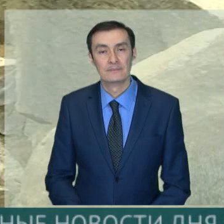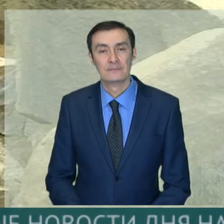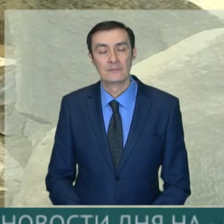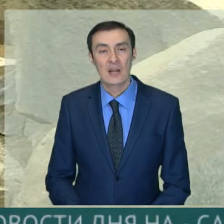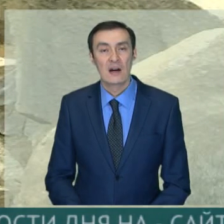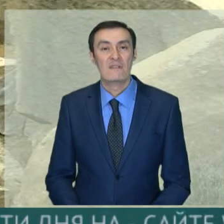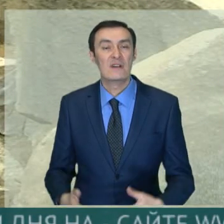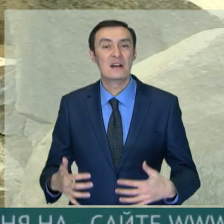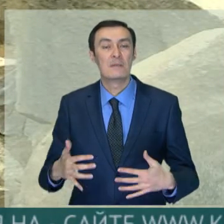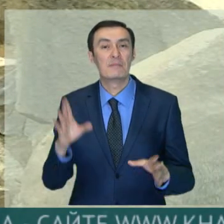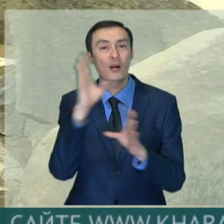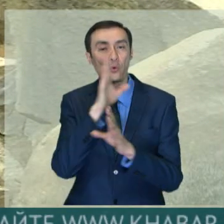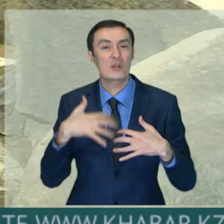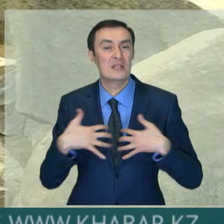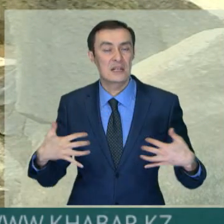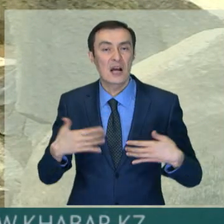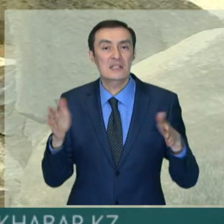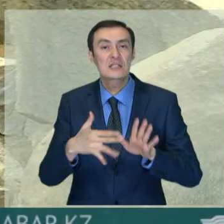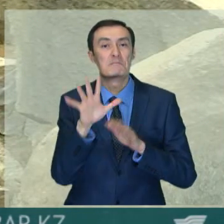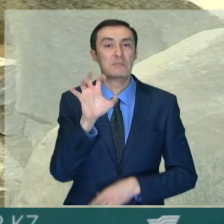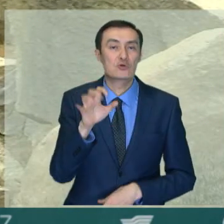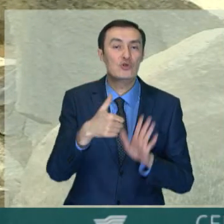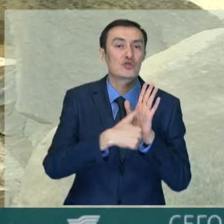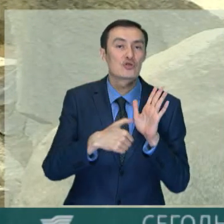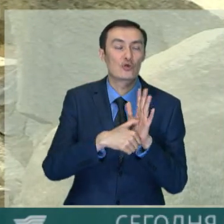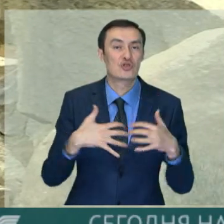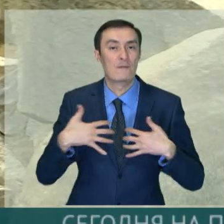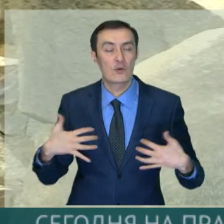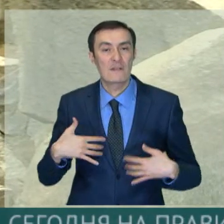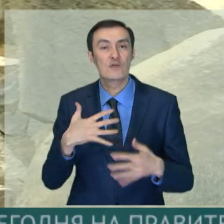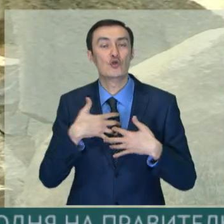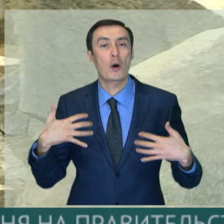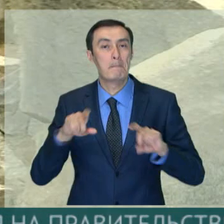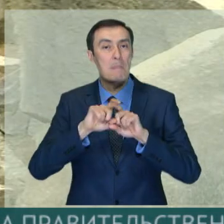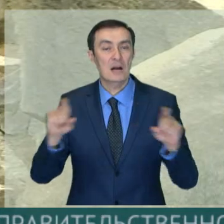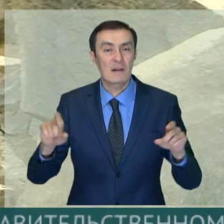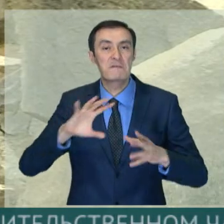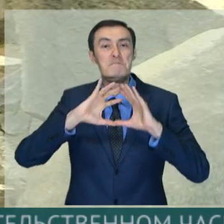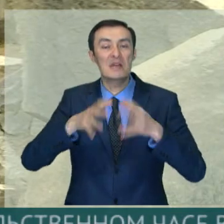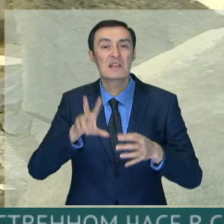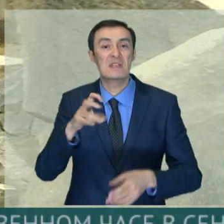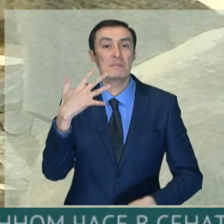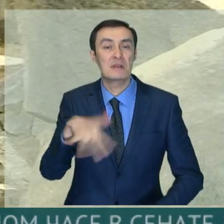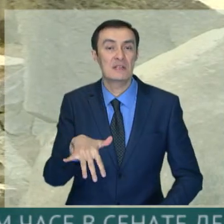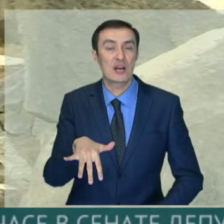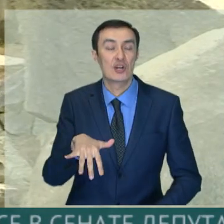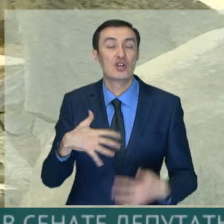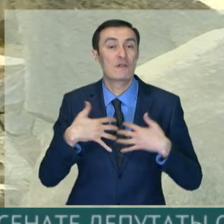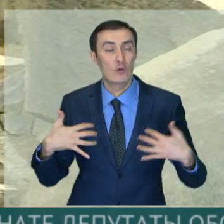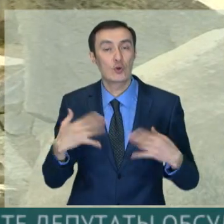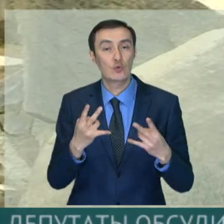В дикой природе осталось от 500 до 600 тигров. В зоопарках по всему миру 250 особей.